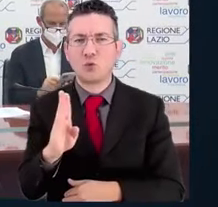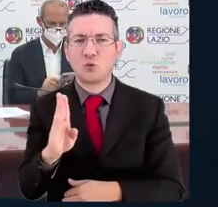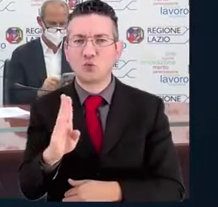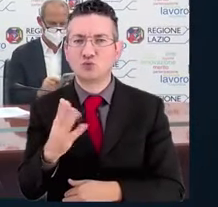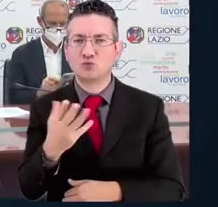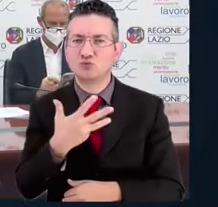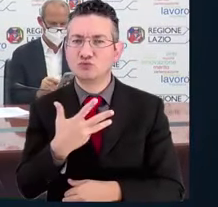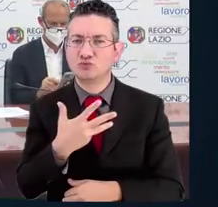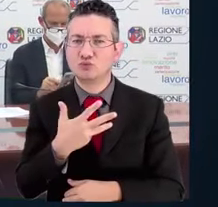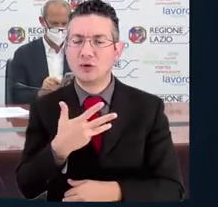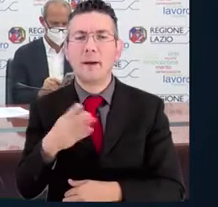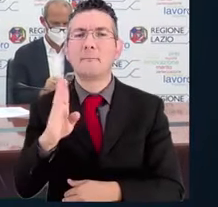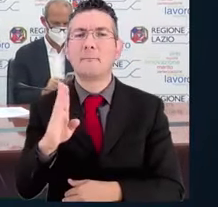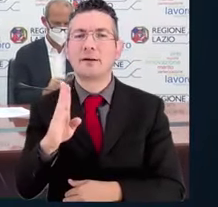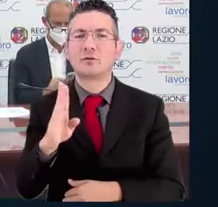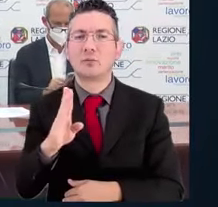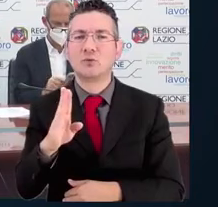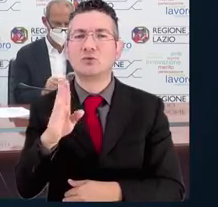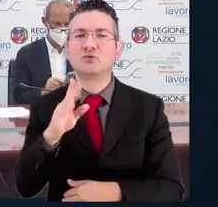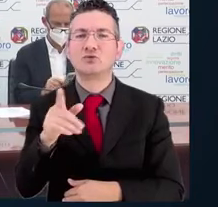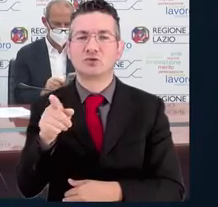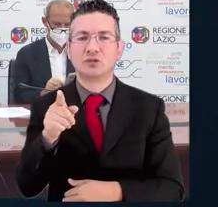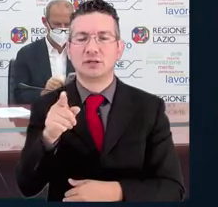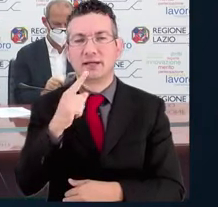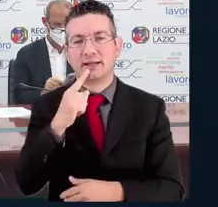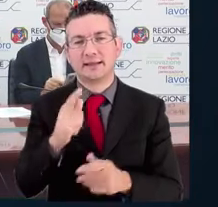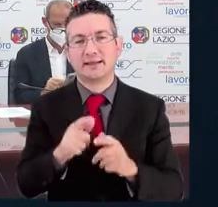bartolomucci della stampa